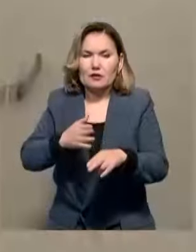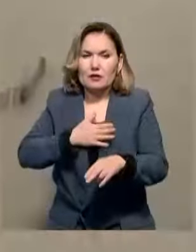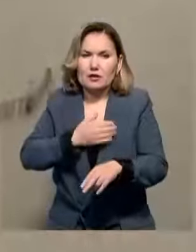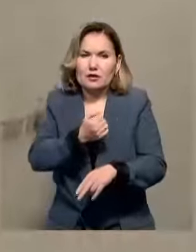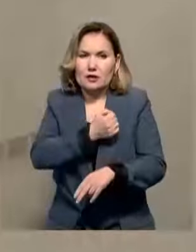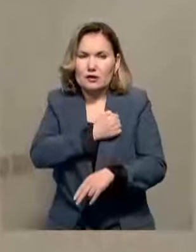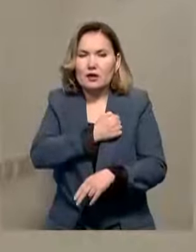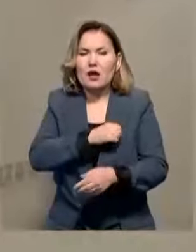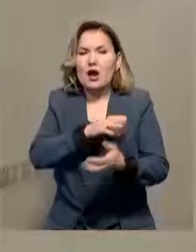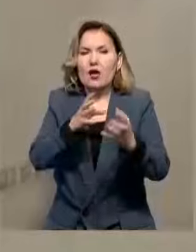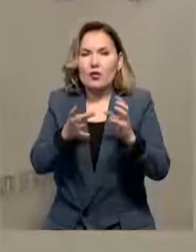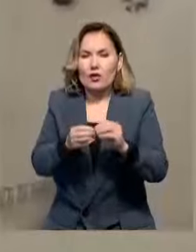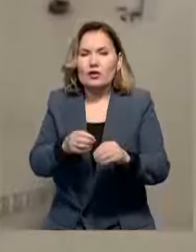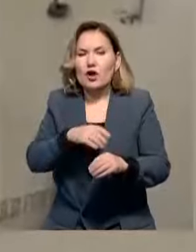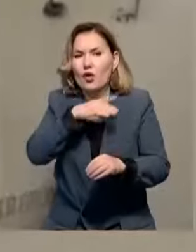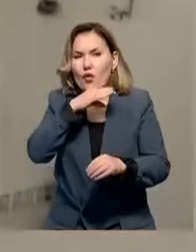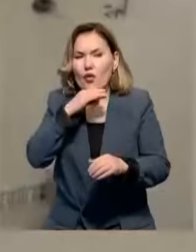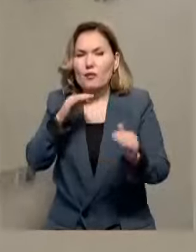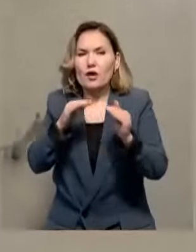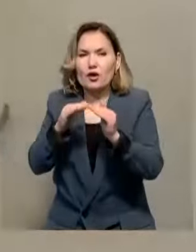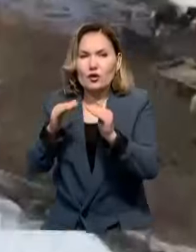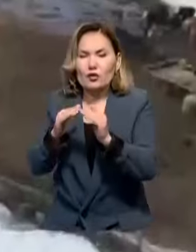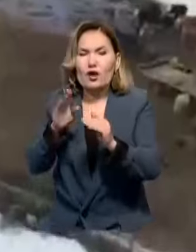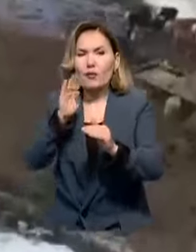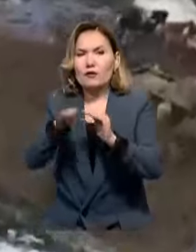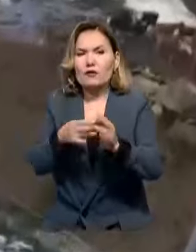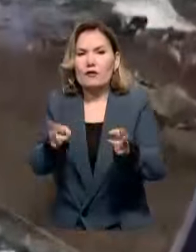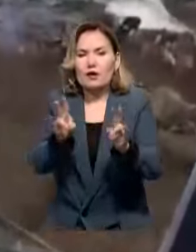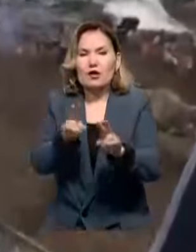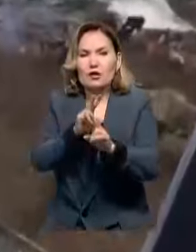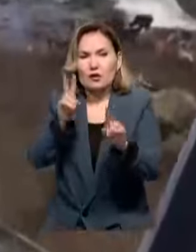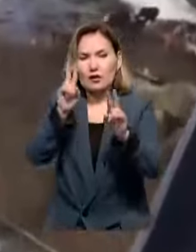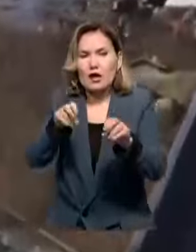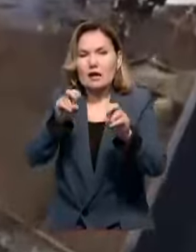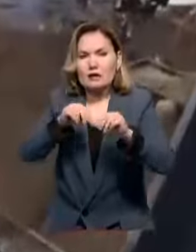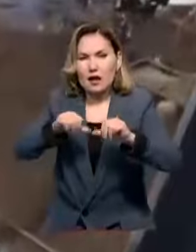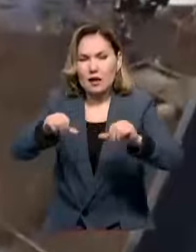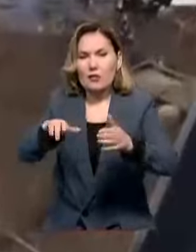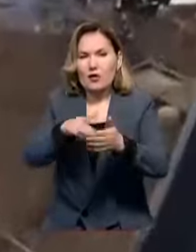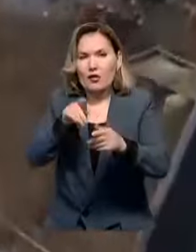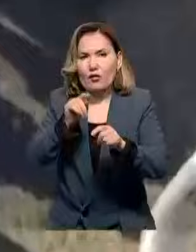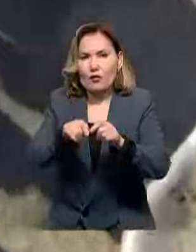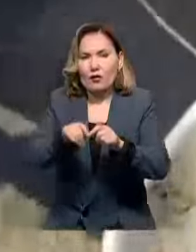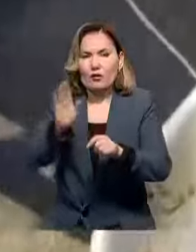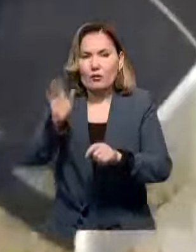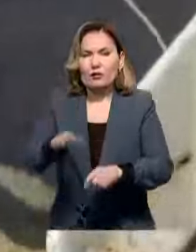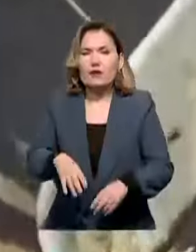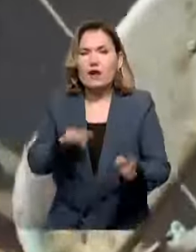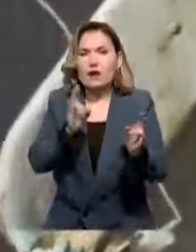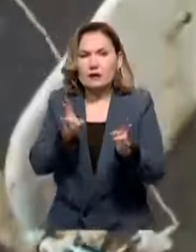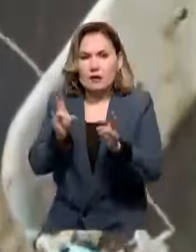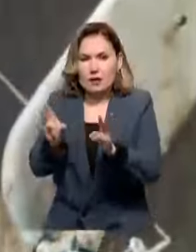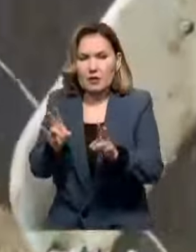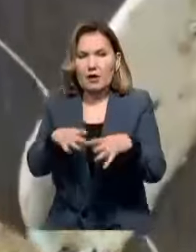шаршайды. Қанша үйді су басқандығы, қанша шығын келгендігі әзірге белгісіз. Онымен арнайы комиссия айналысатын болады. Зардап шеккендерге